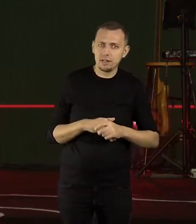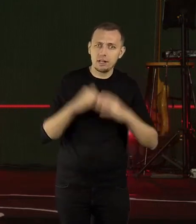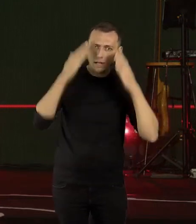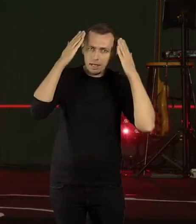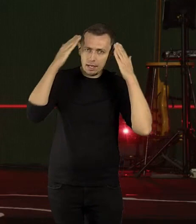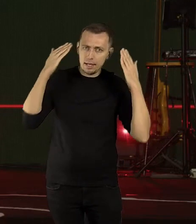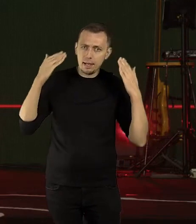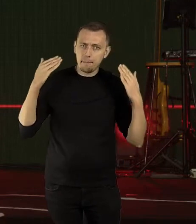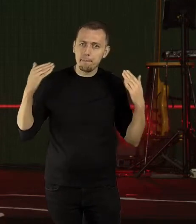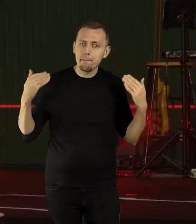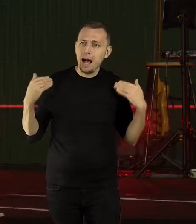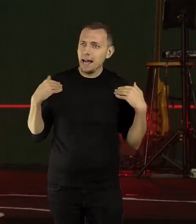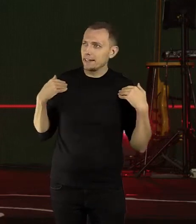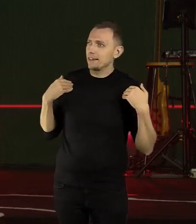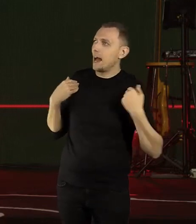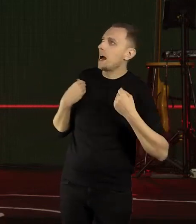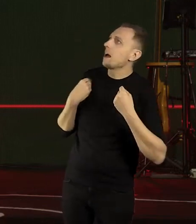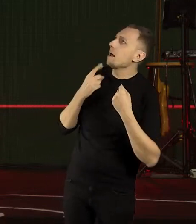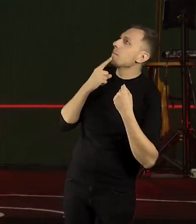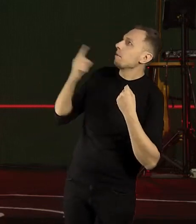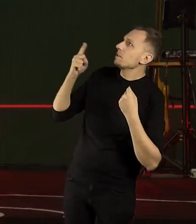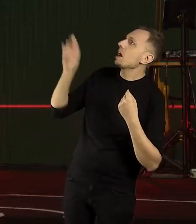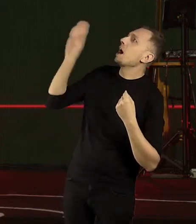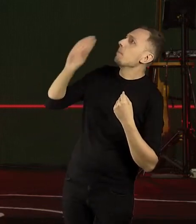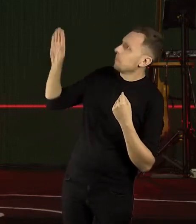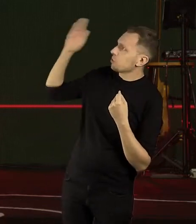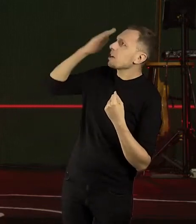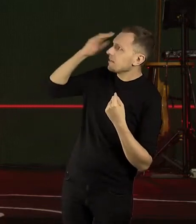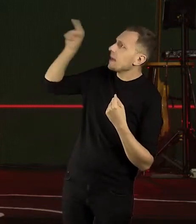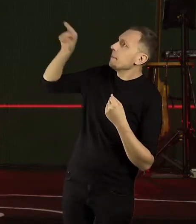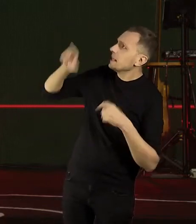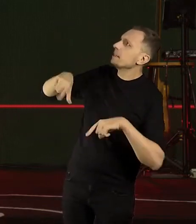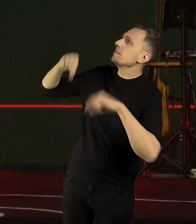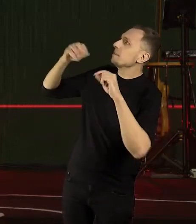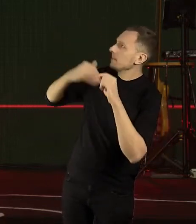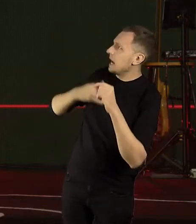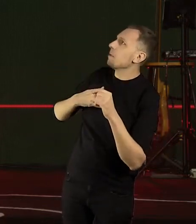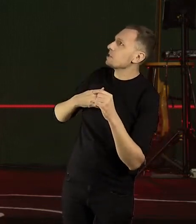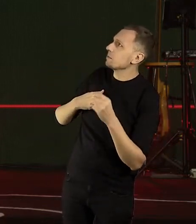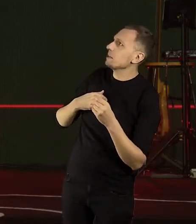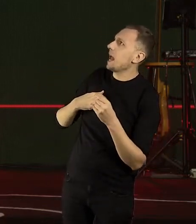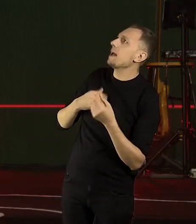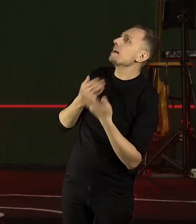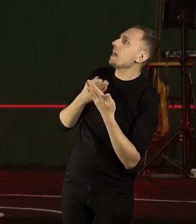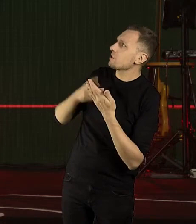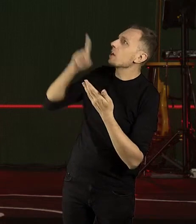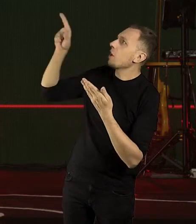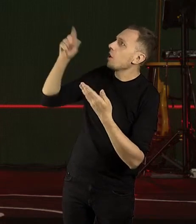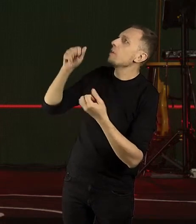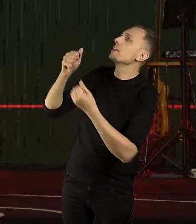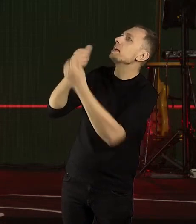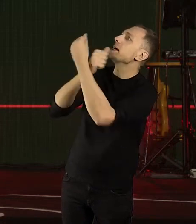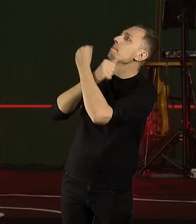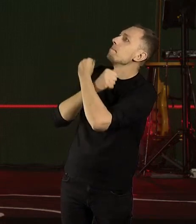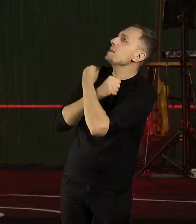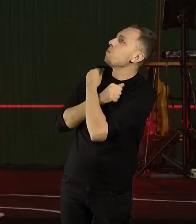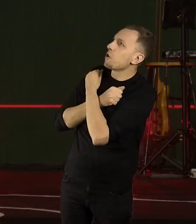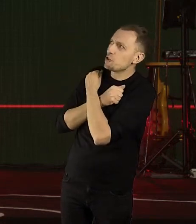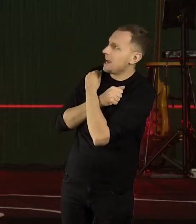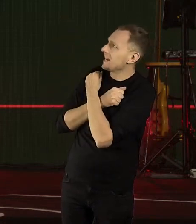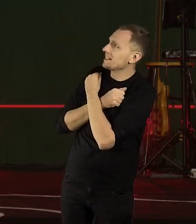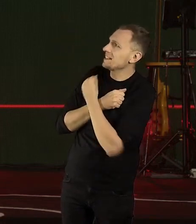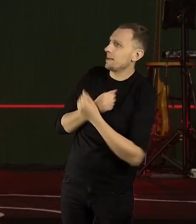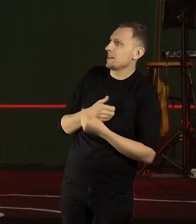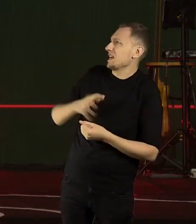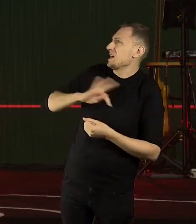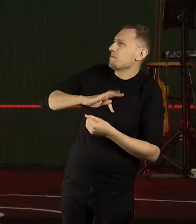na swoje miłosierdzie. Nie wybrałeś mnie ze względu na moje wykształcenie, moje pochodzenie, ani z powodu moich rodziców lub